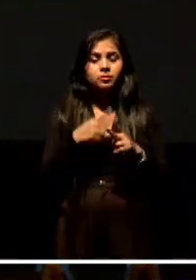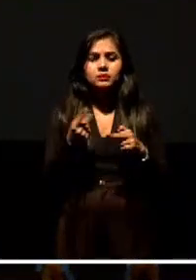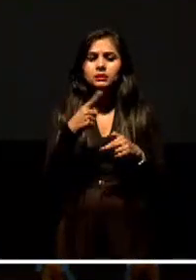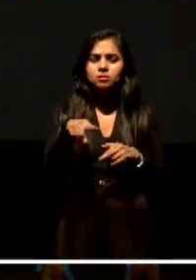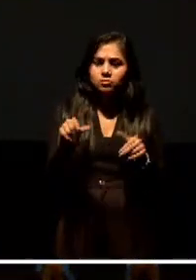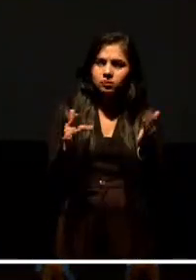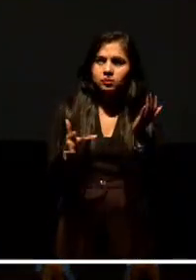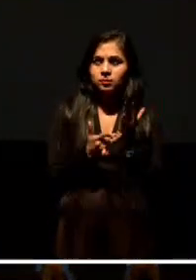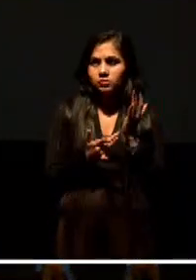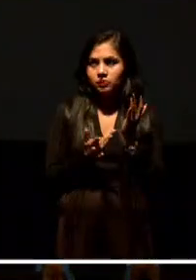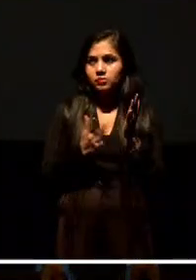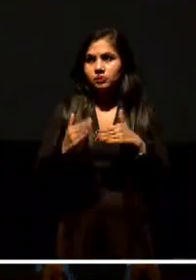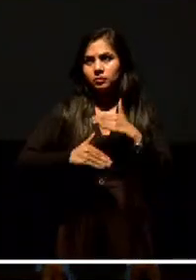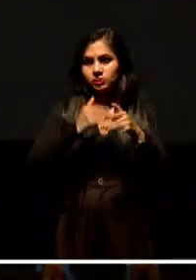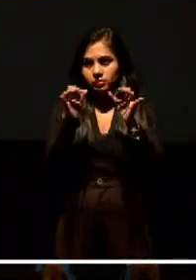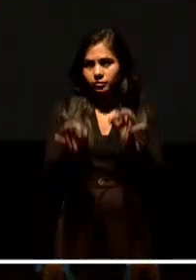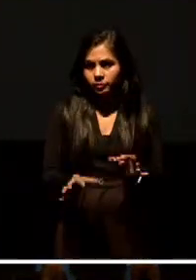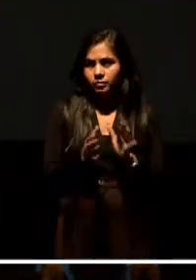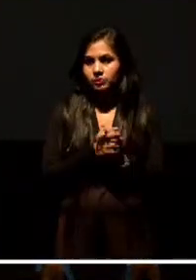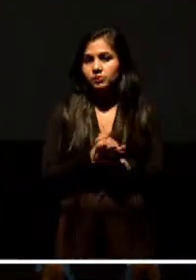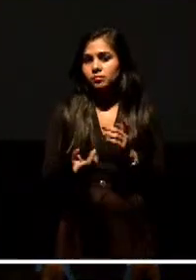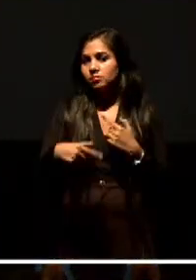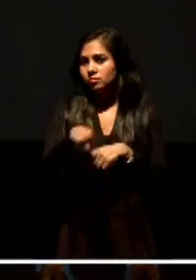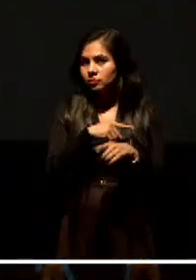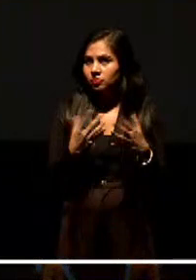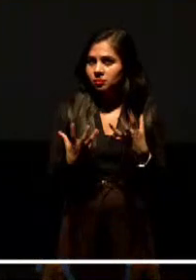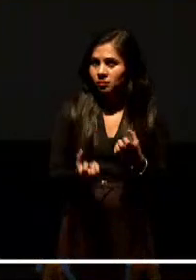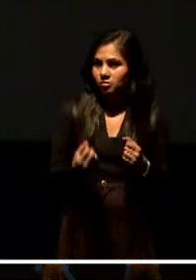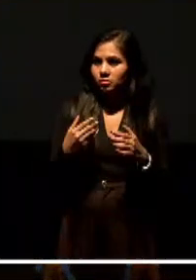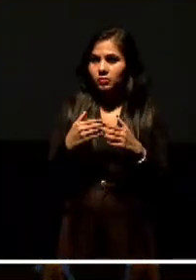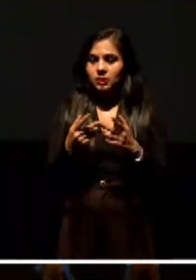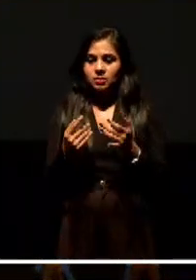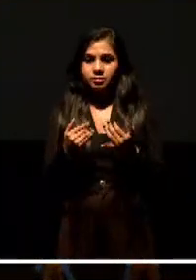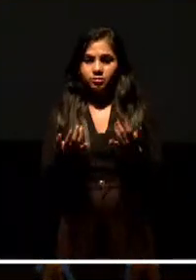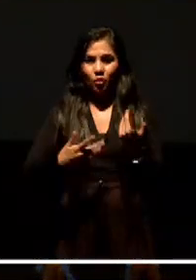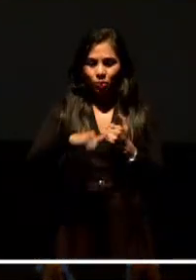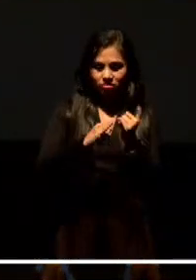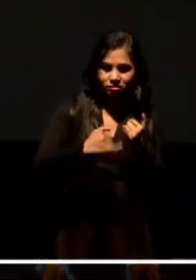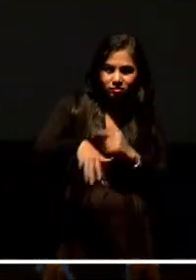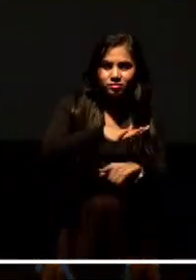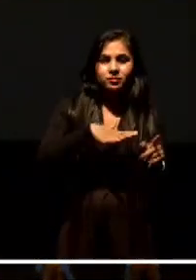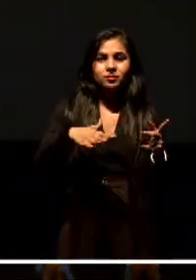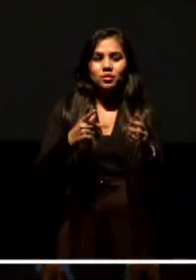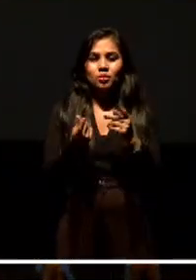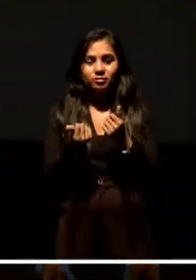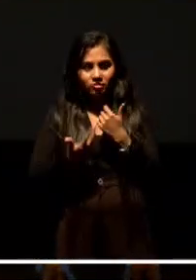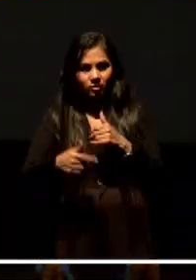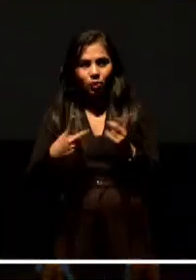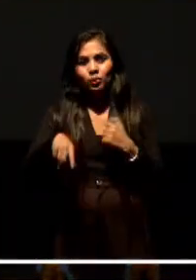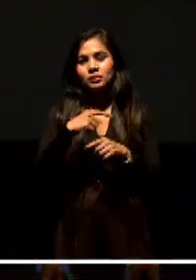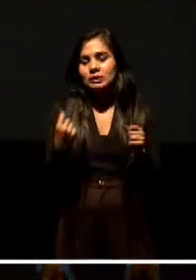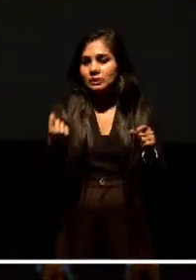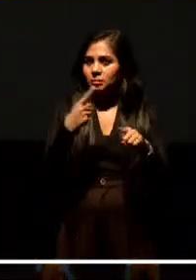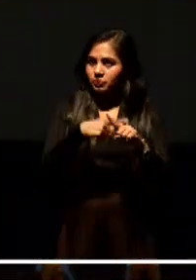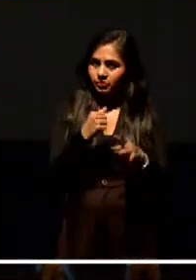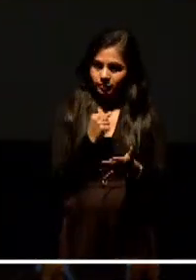टेक्नोलॉजी होनी चाहिए, अप्रोप्रिएट होनी चाहिए, ताकि जो हमारा आर्थिक सामाजिक जो वातावरण है उसके अनुरूप हो, उसके